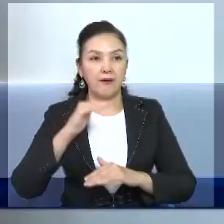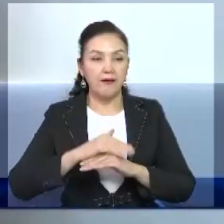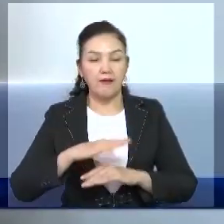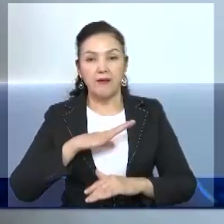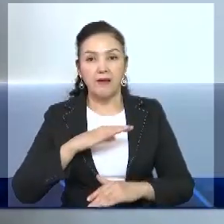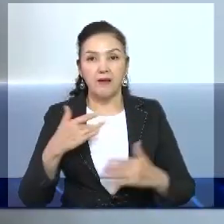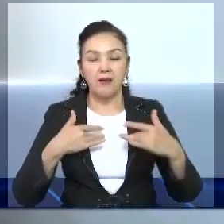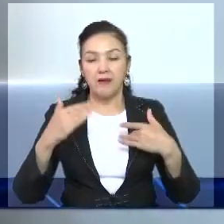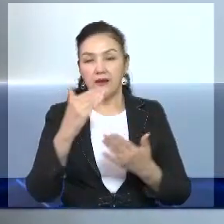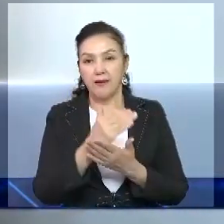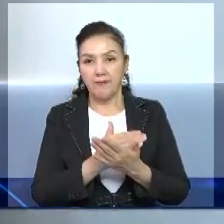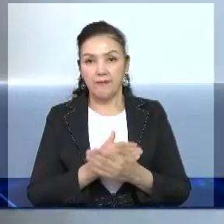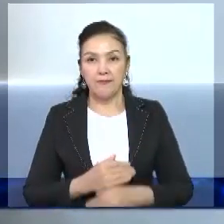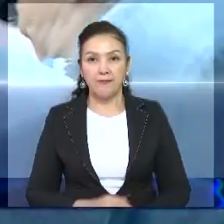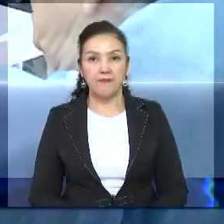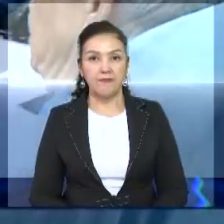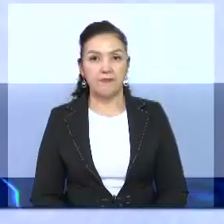стала концертная программа.